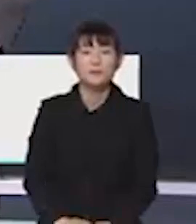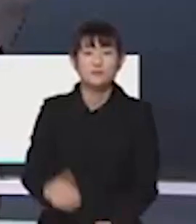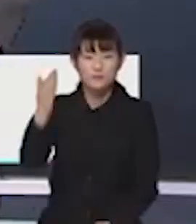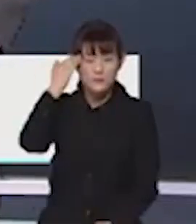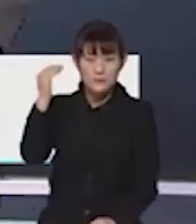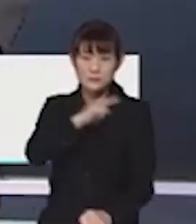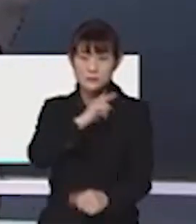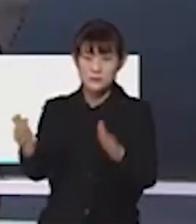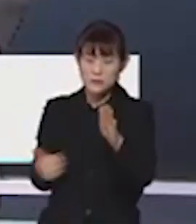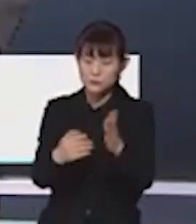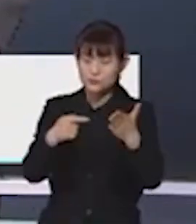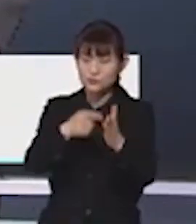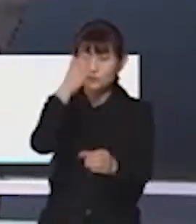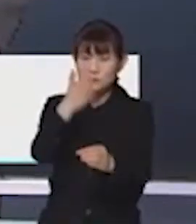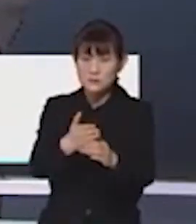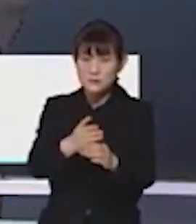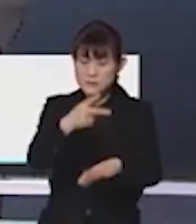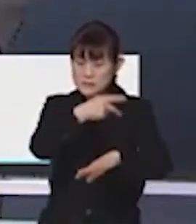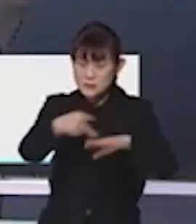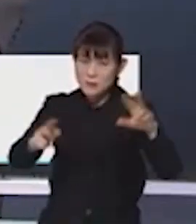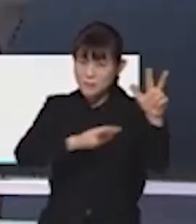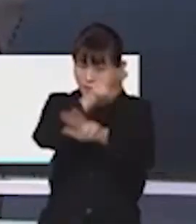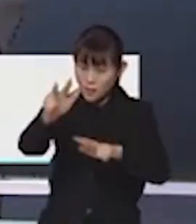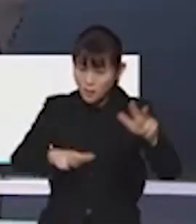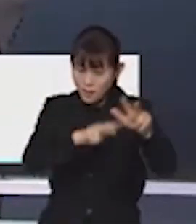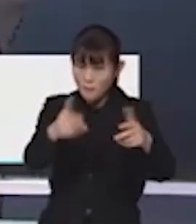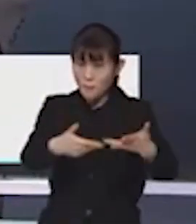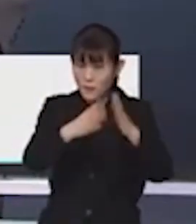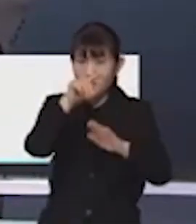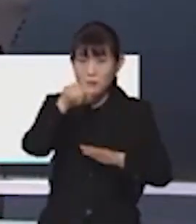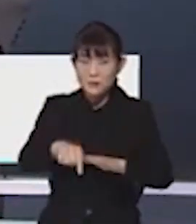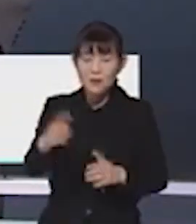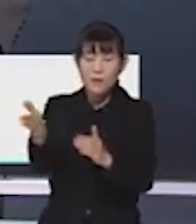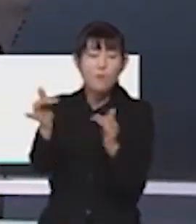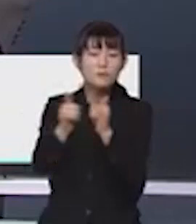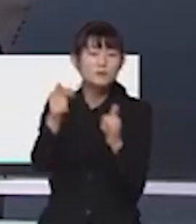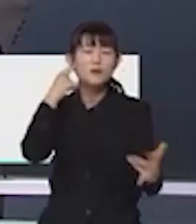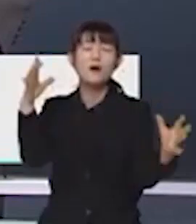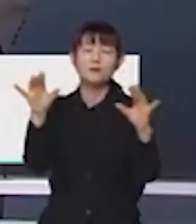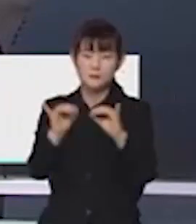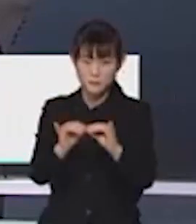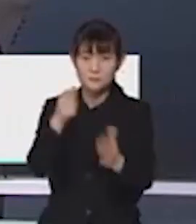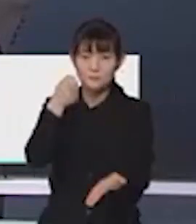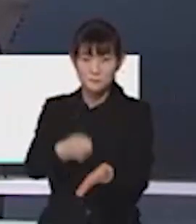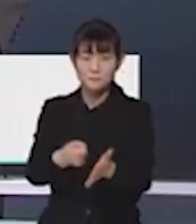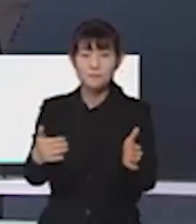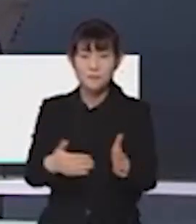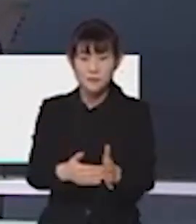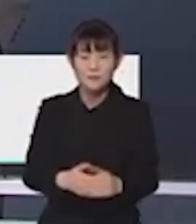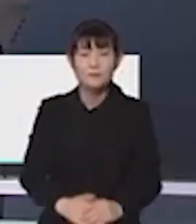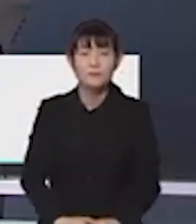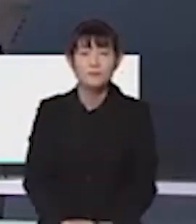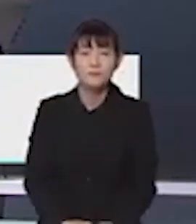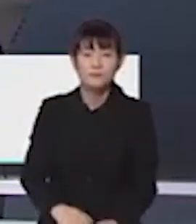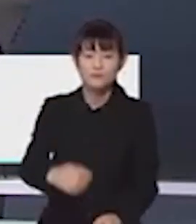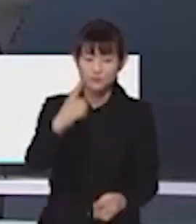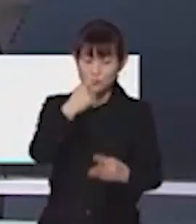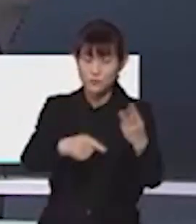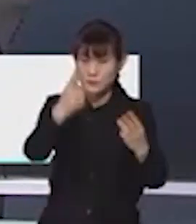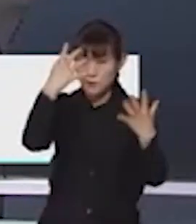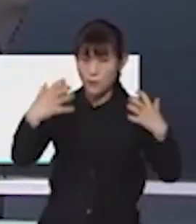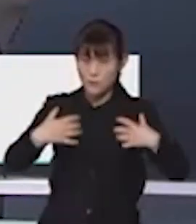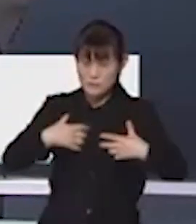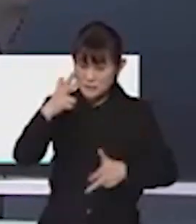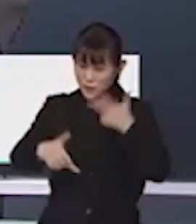국내 최대 규모로 추진되고 있는 신안 해상풍력단지 건립에 어민들이 찬성 입장으로 돌아서는 분위기입니다. 윤석열 정부 들어